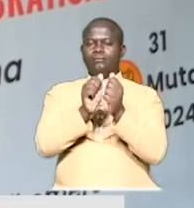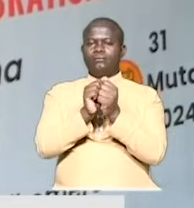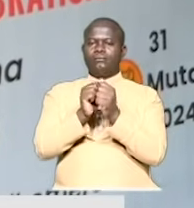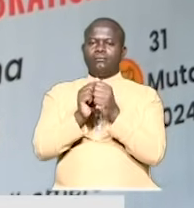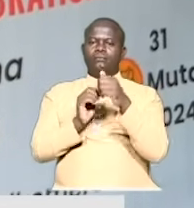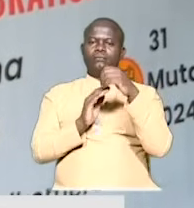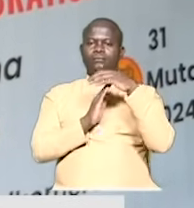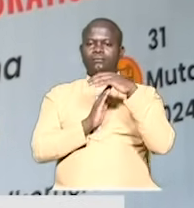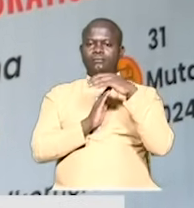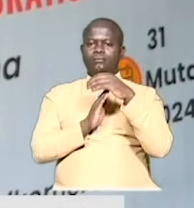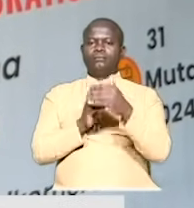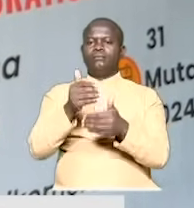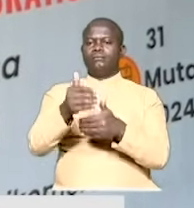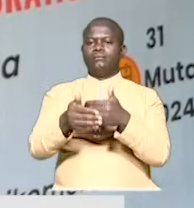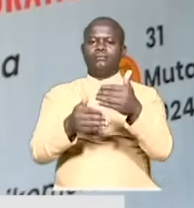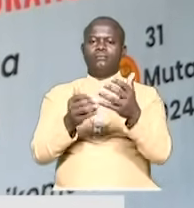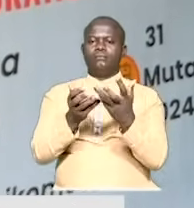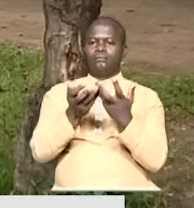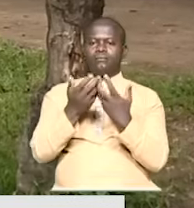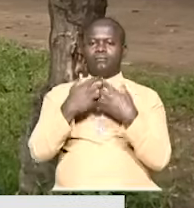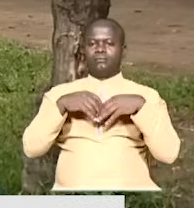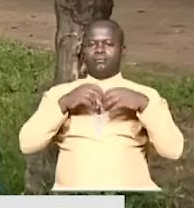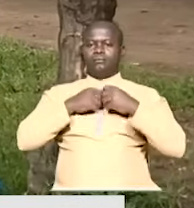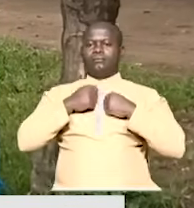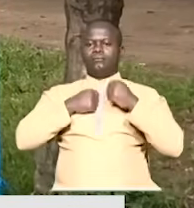dushimangire urugendo rw'ubumwe bw'abanyarwanda.